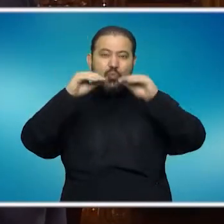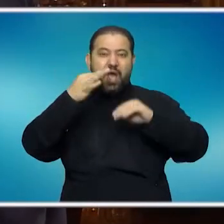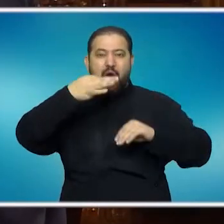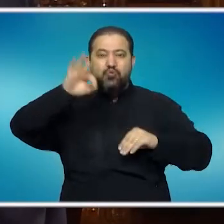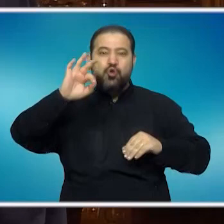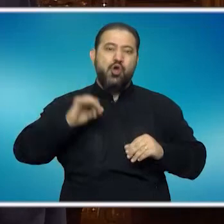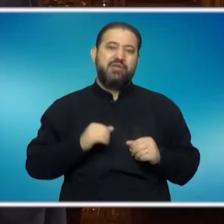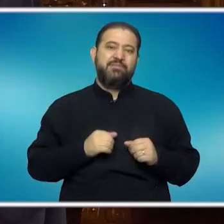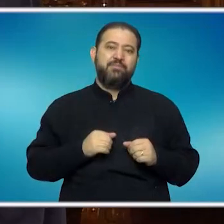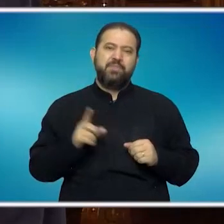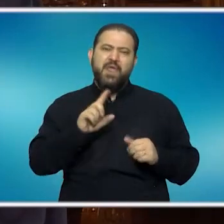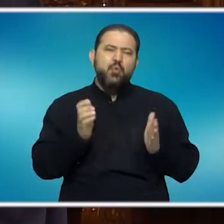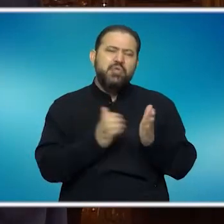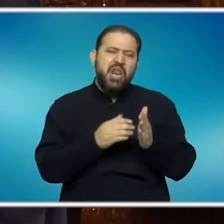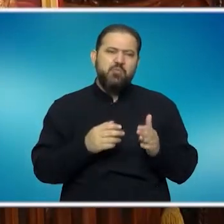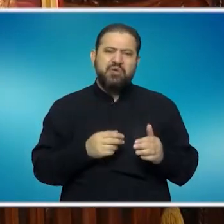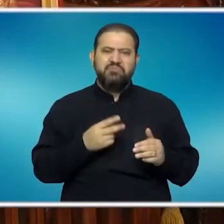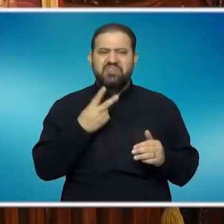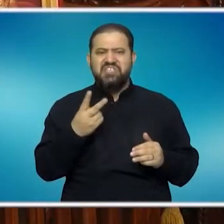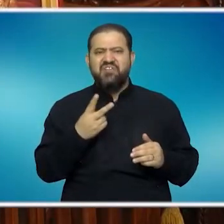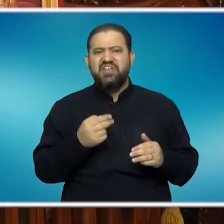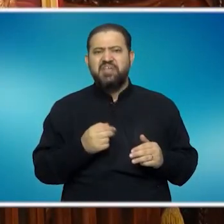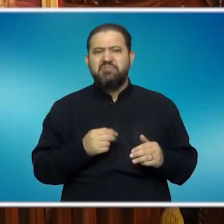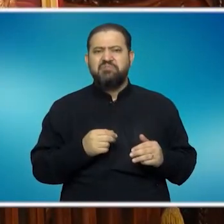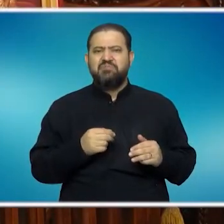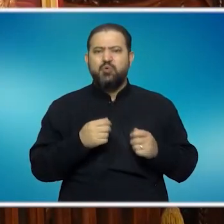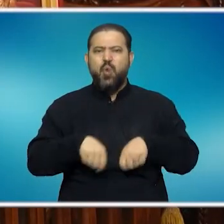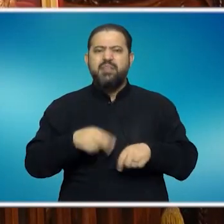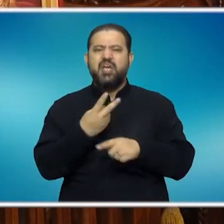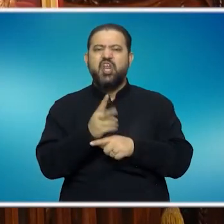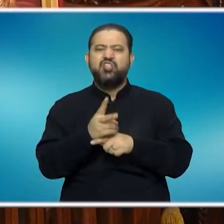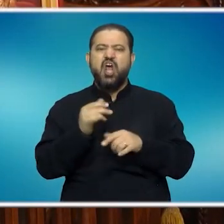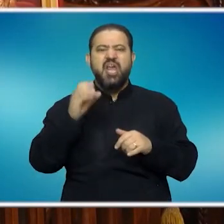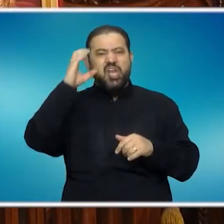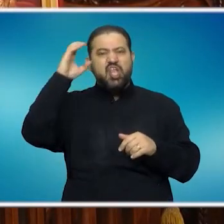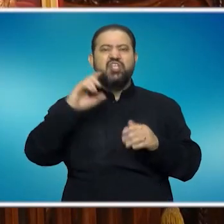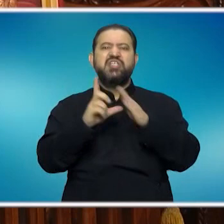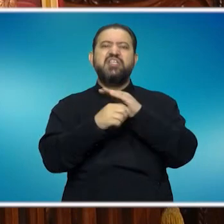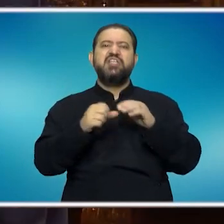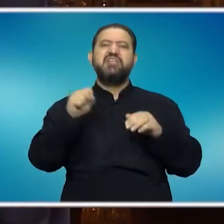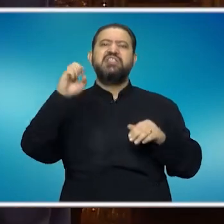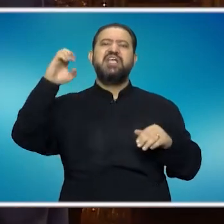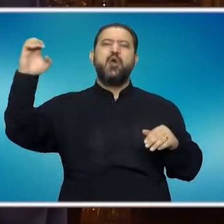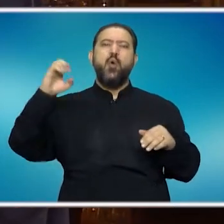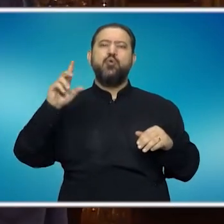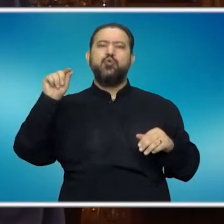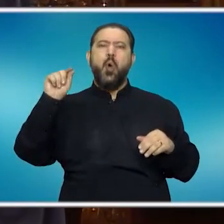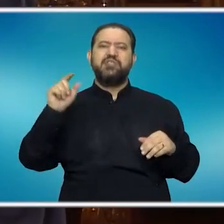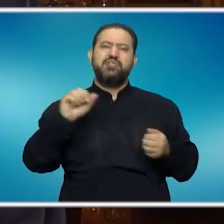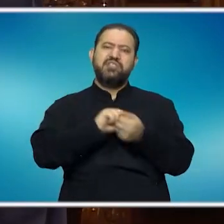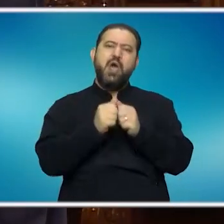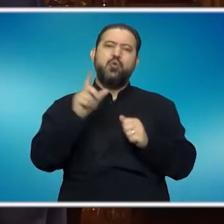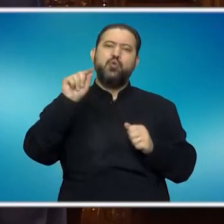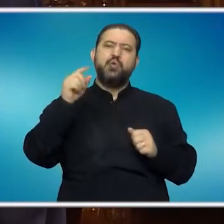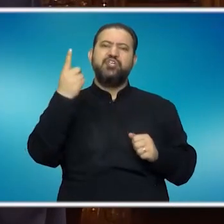întuneca ușor și nu trebuie să dăm exemple din secolul 20 sau și începutul secolului 21 de abateri